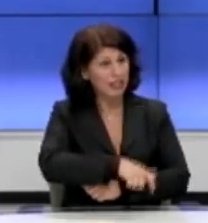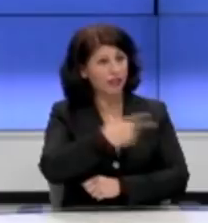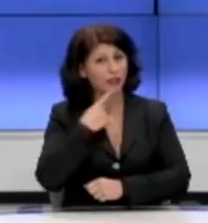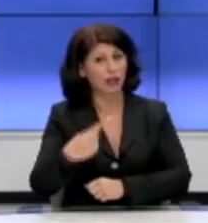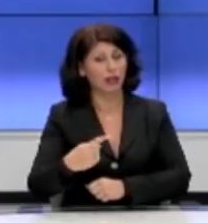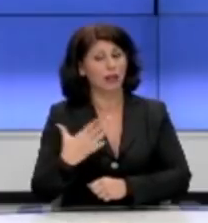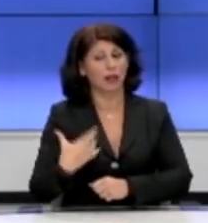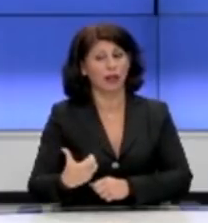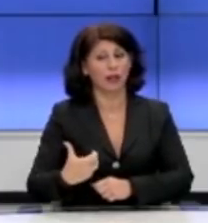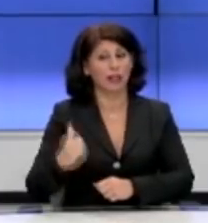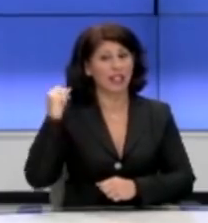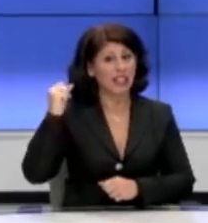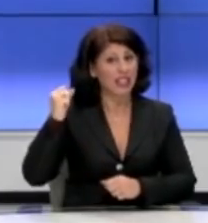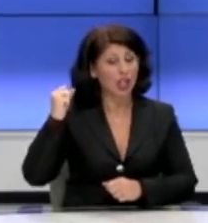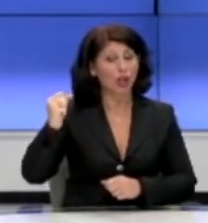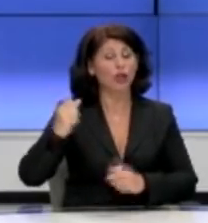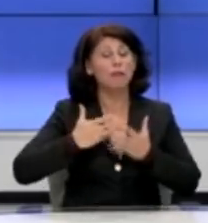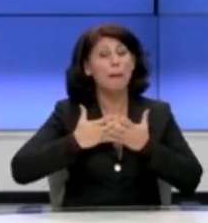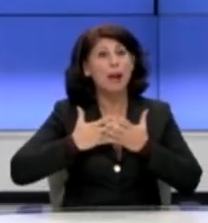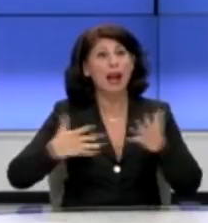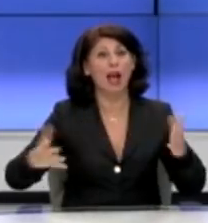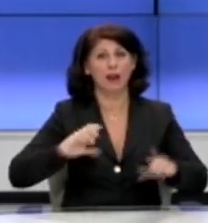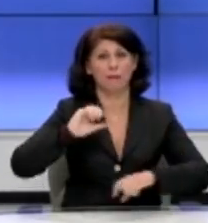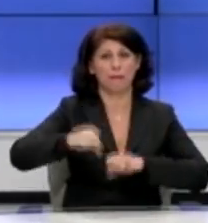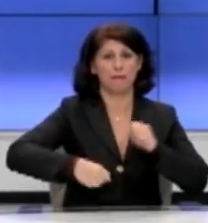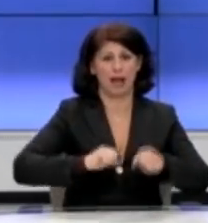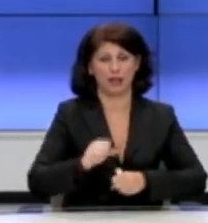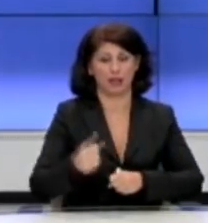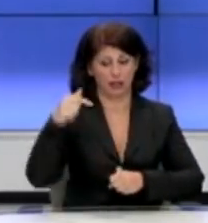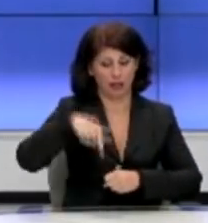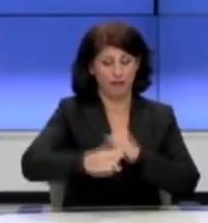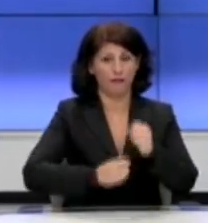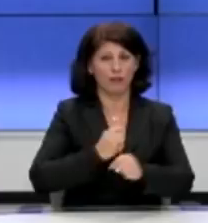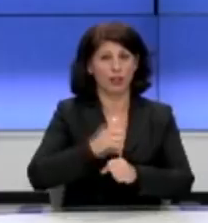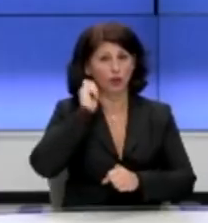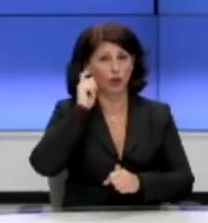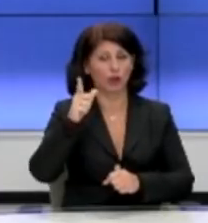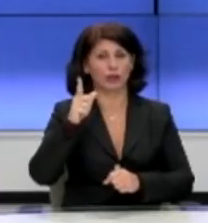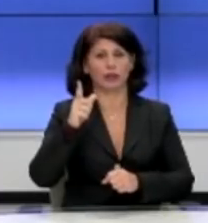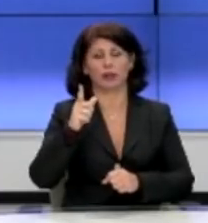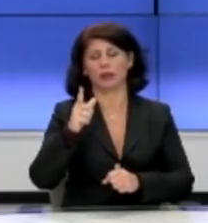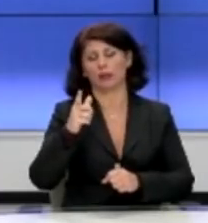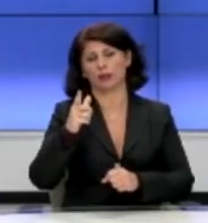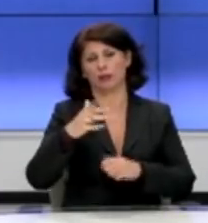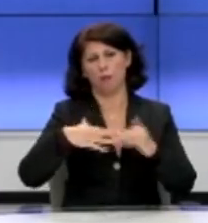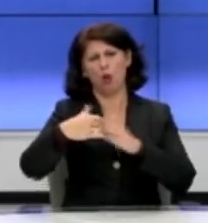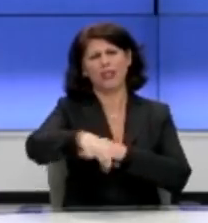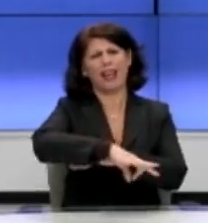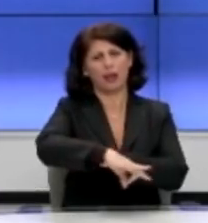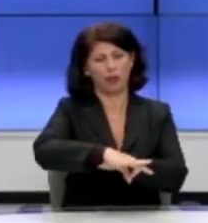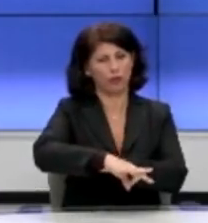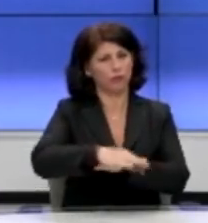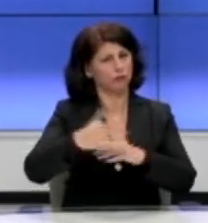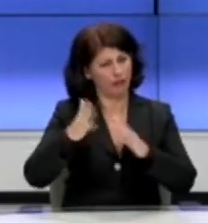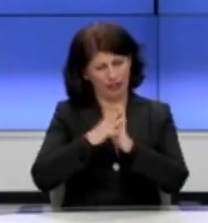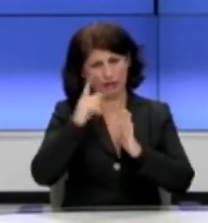ότι δίνει μια ηρωική, μια τιτάνια μάχη, για το φετινό γιορτασμό του Πολυτεχνείου, ο οποίος βέβαια